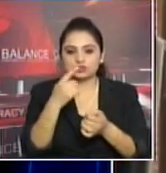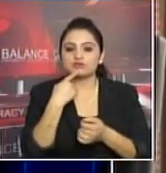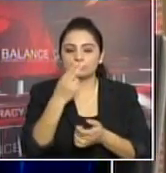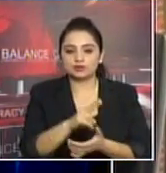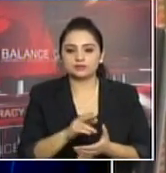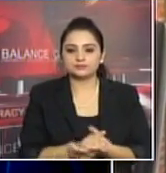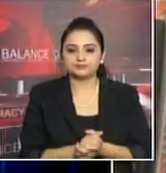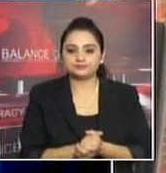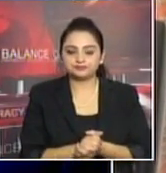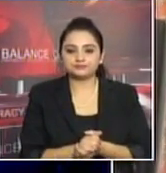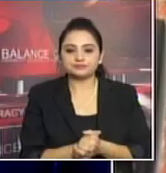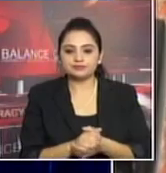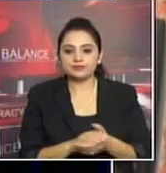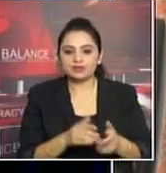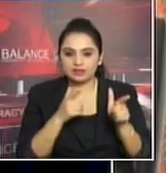पारे।